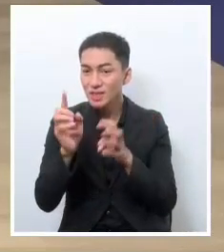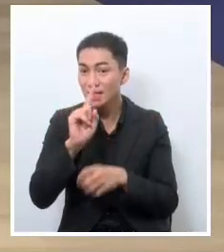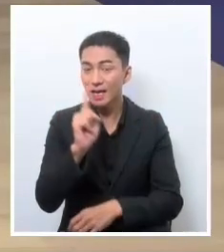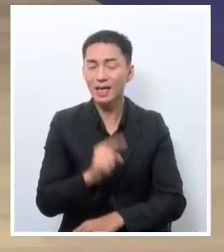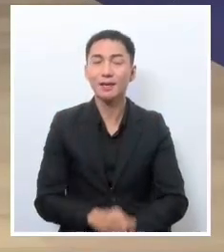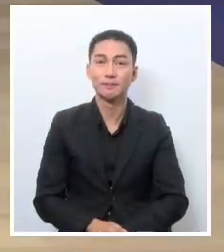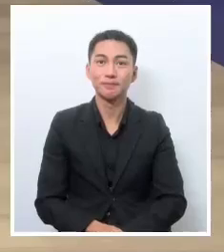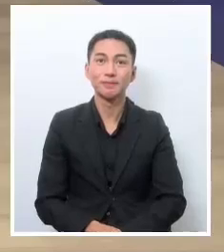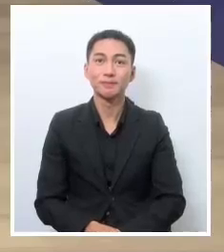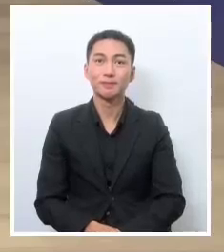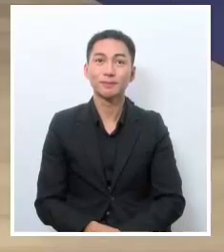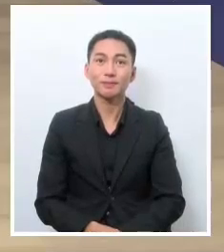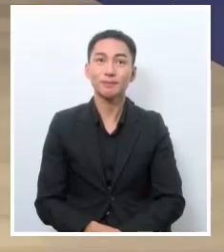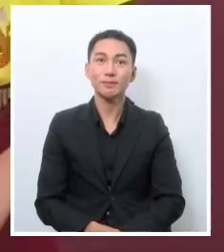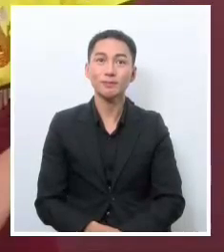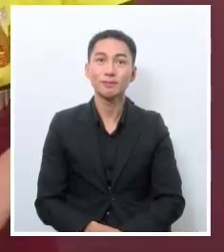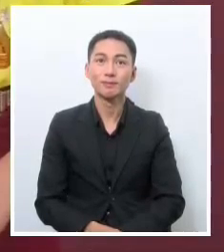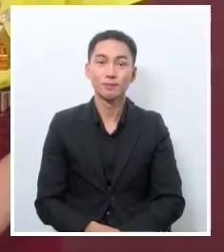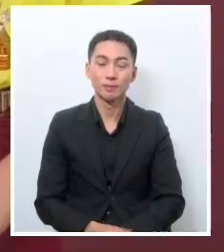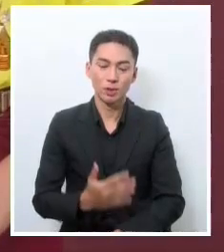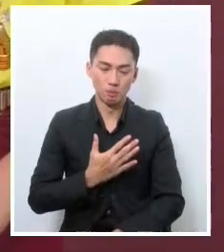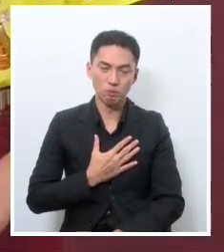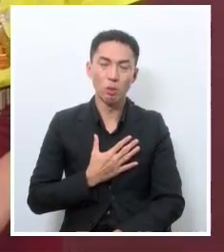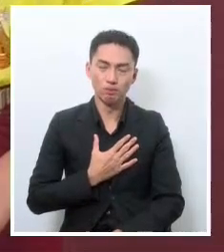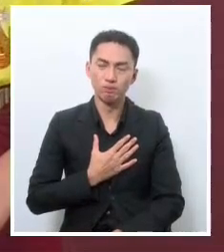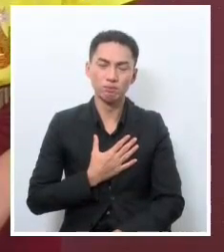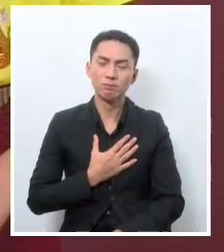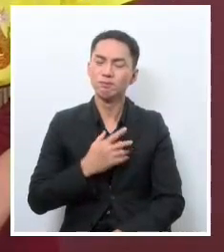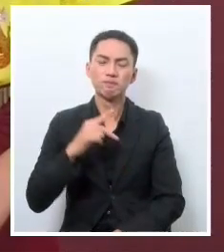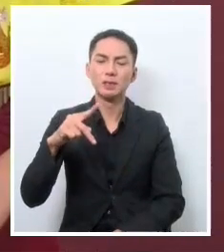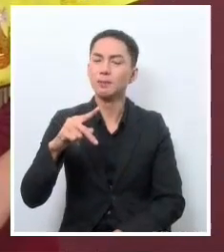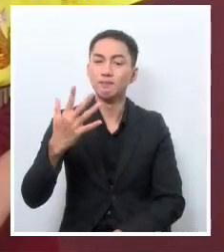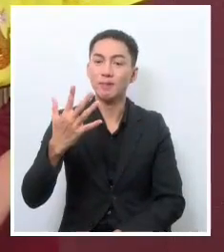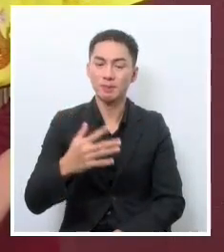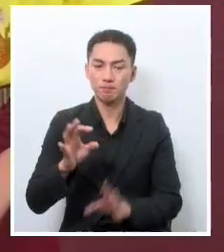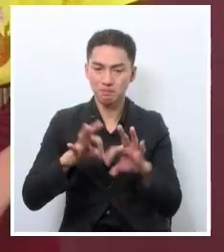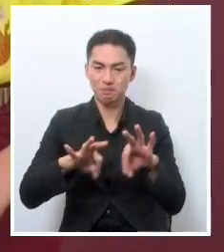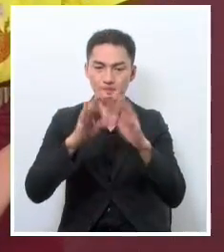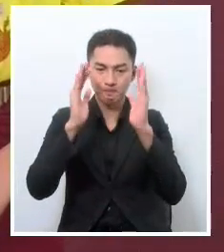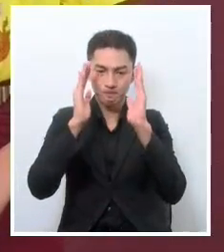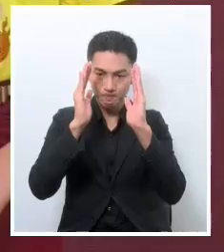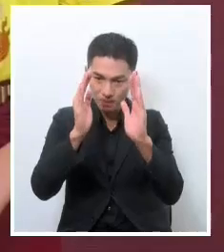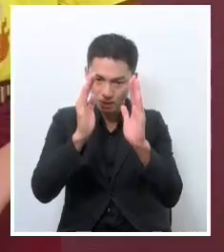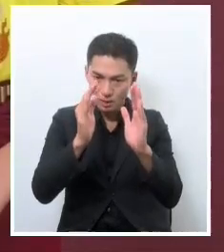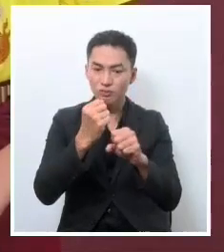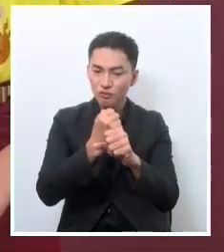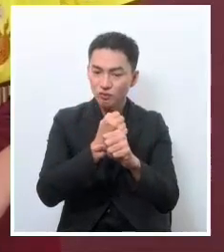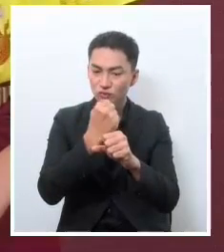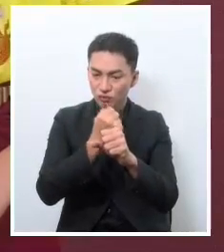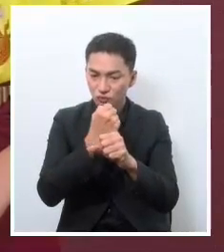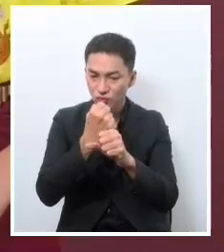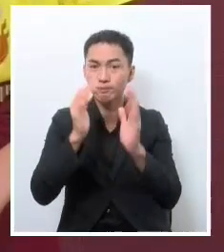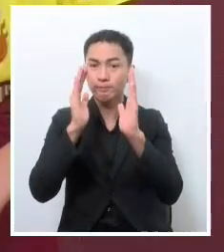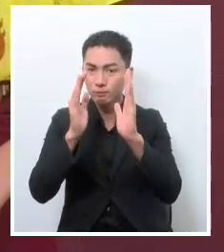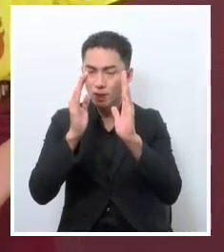การฝึกซ้อมเราก็สำหรับผมมองว่าเทคนิคพิเศษไม่ได้มีอะไรครับนอกจากตั้งใจฝึกฝนแล้วก็ตั้งใจซ้อมตั้งใจจ